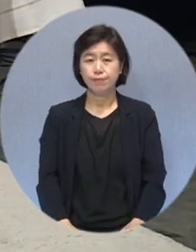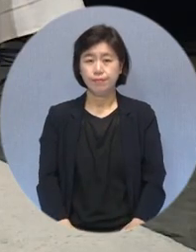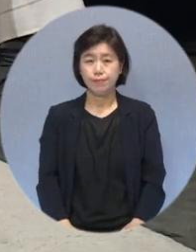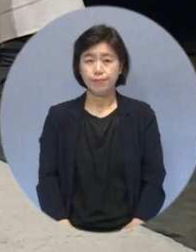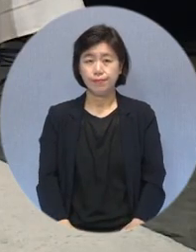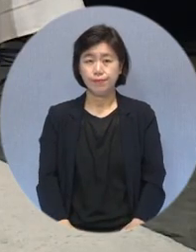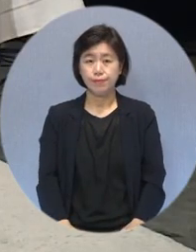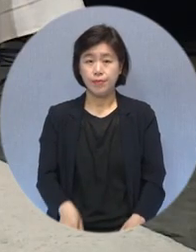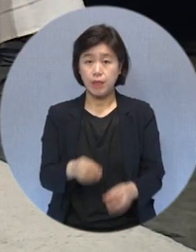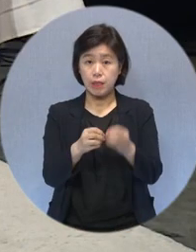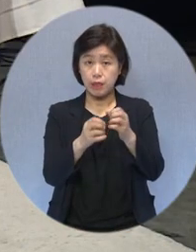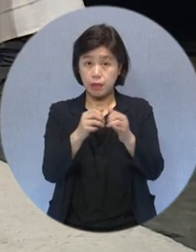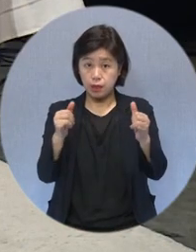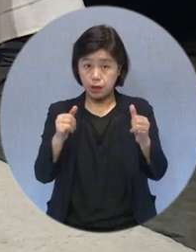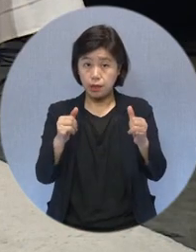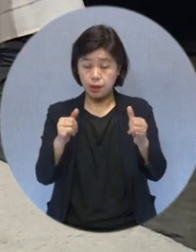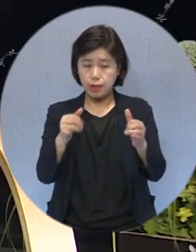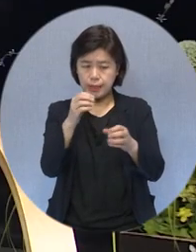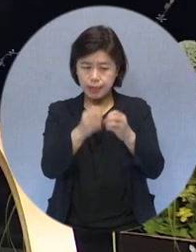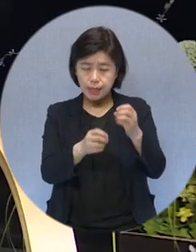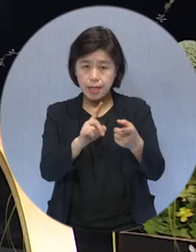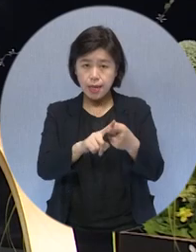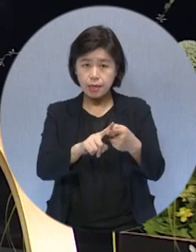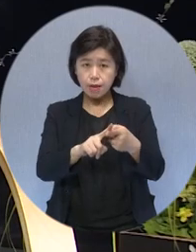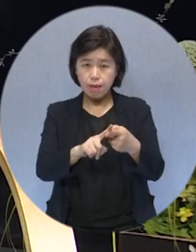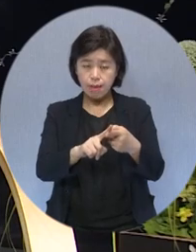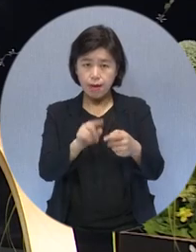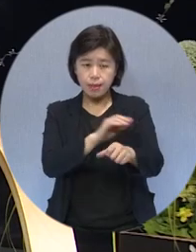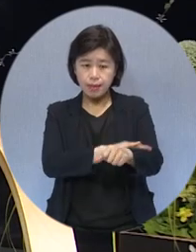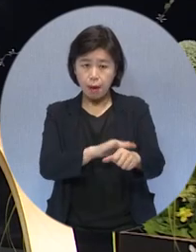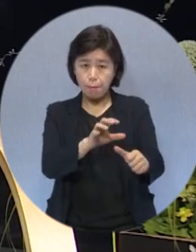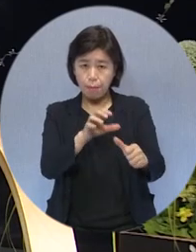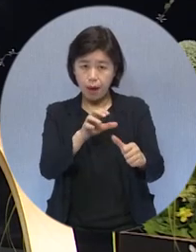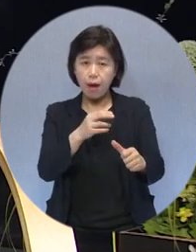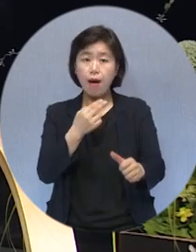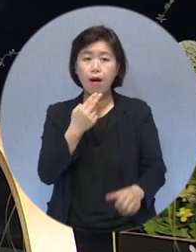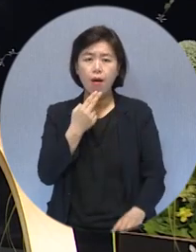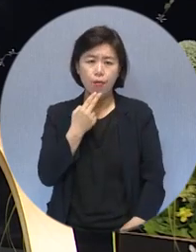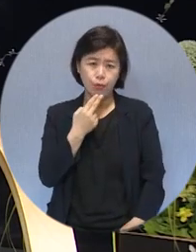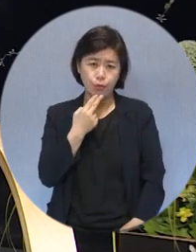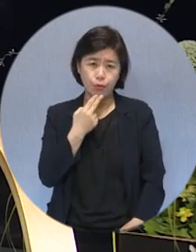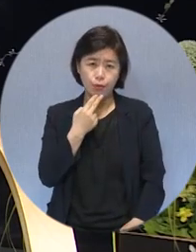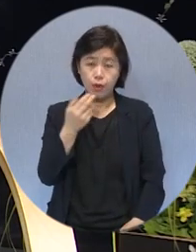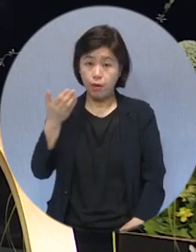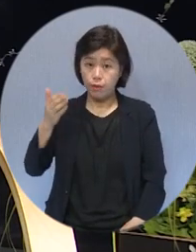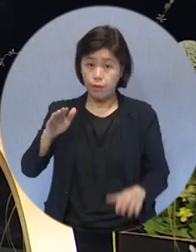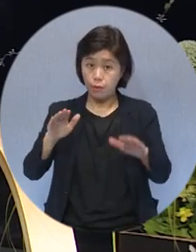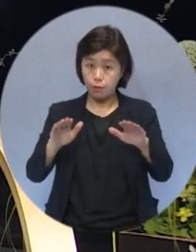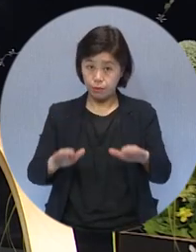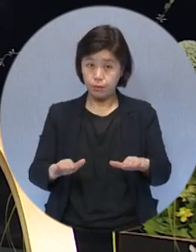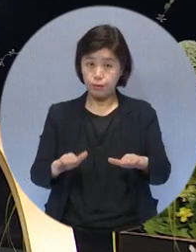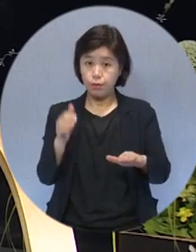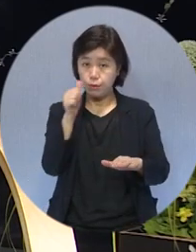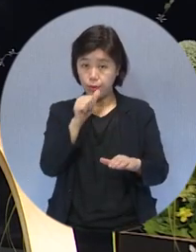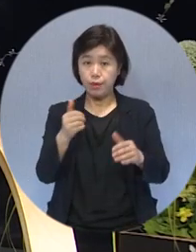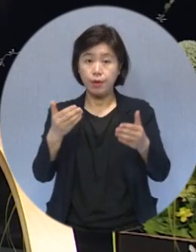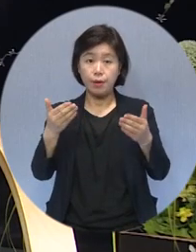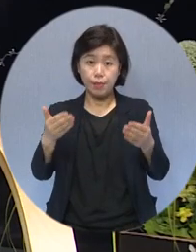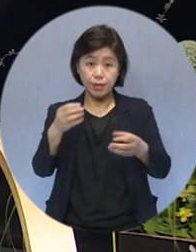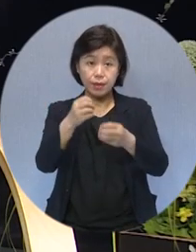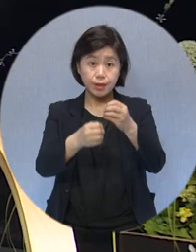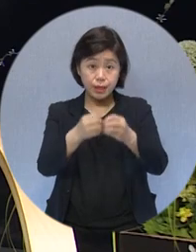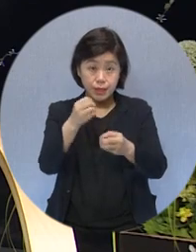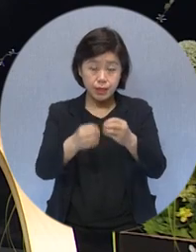시를 장악하지 못했다는 증거입니다. 그러나 오늘 소개하는 작품은 좋은 시이며 책임지는